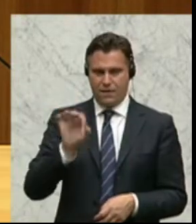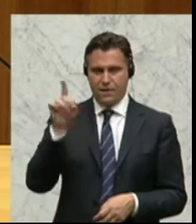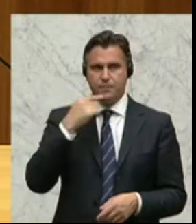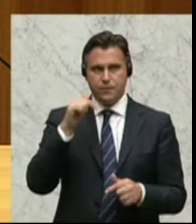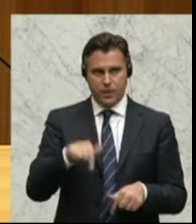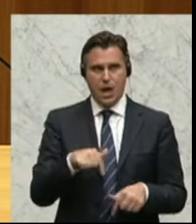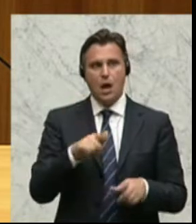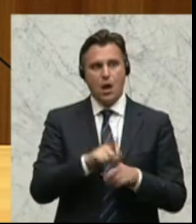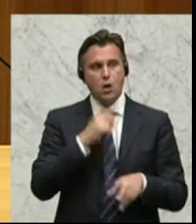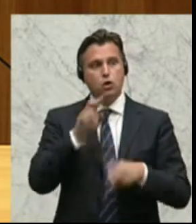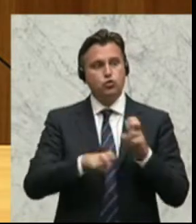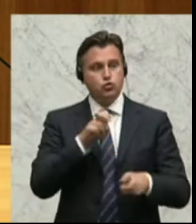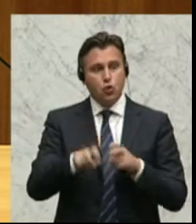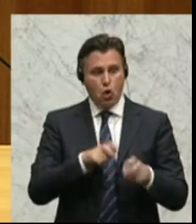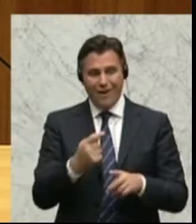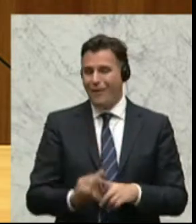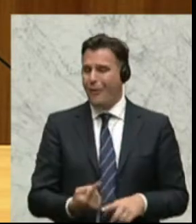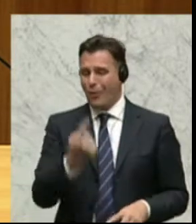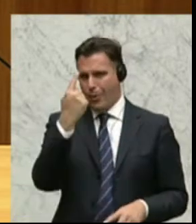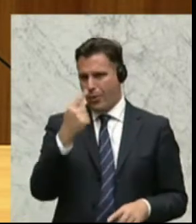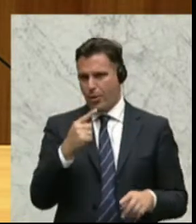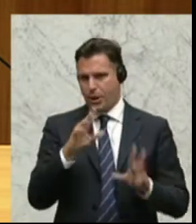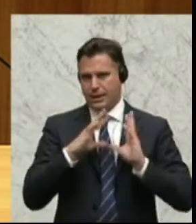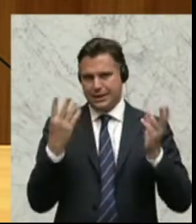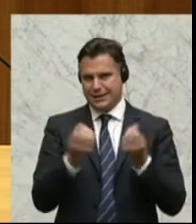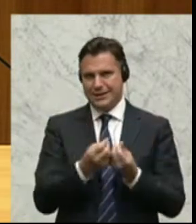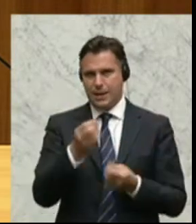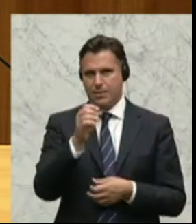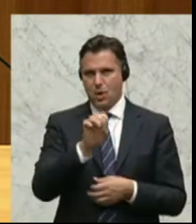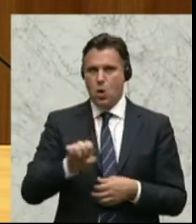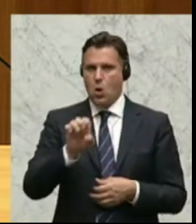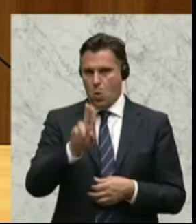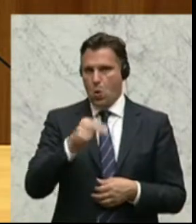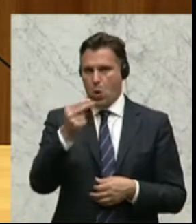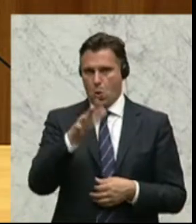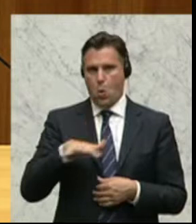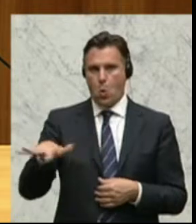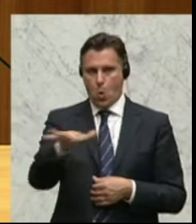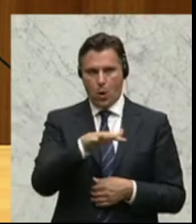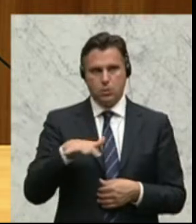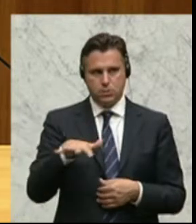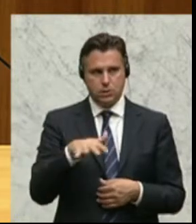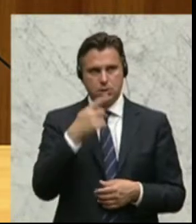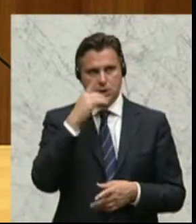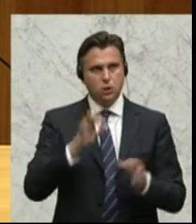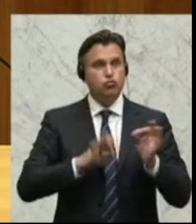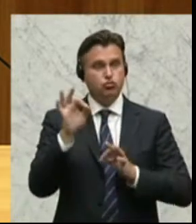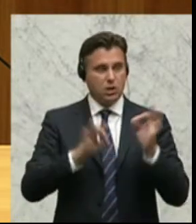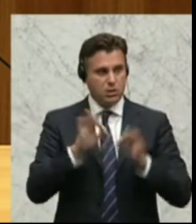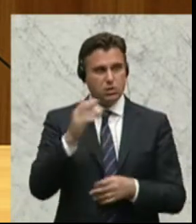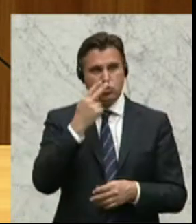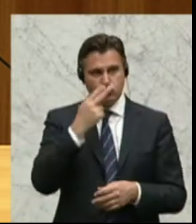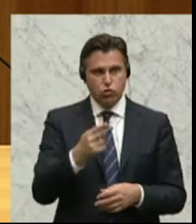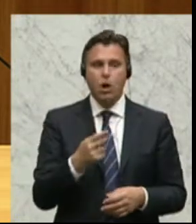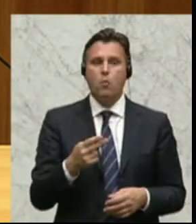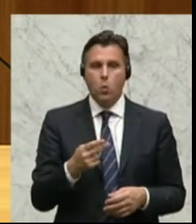in Österreich am höchsten in der gesamten Eurozone. Und wenn man sich dann die Statistiken anschaut, sieht man, Bei der